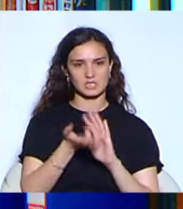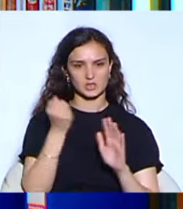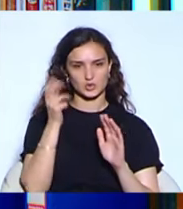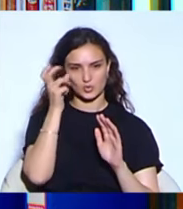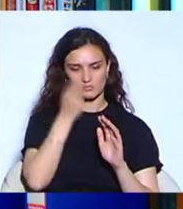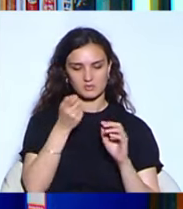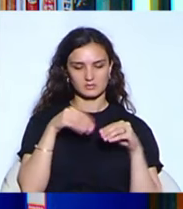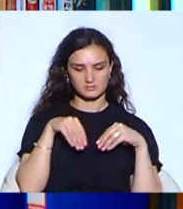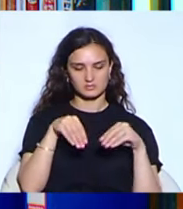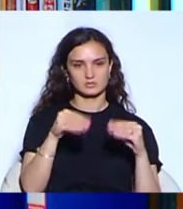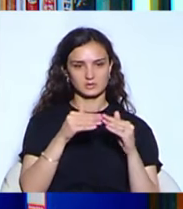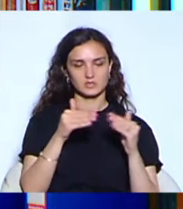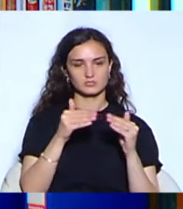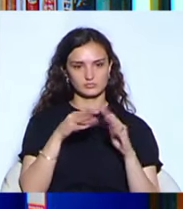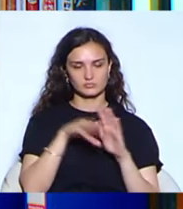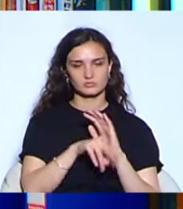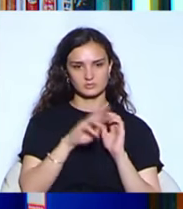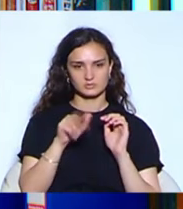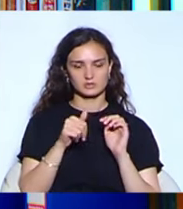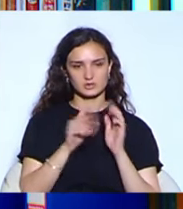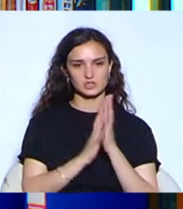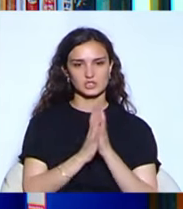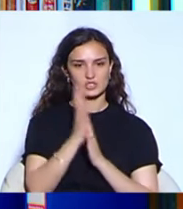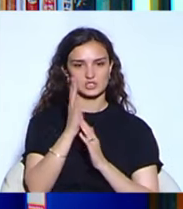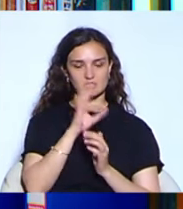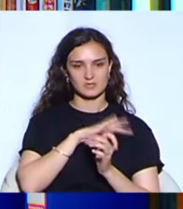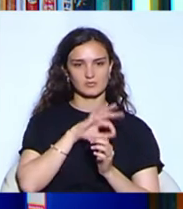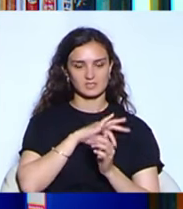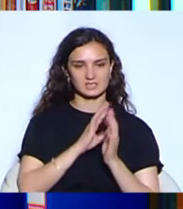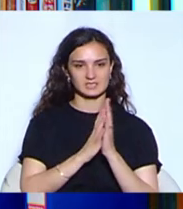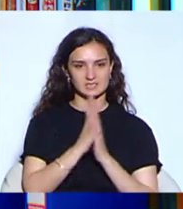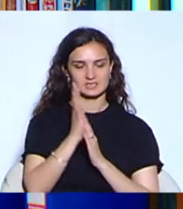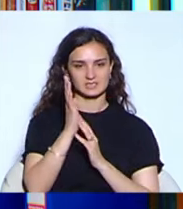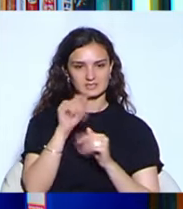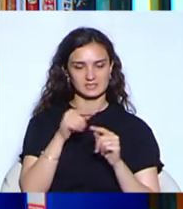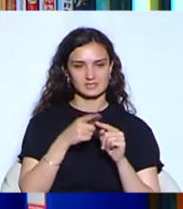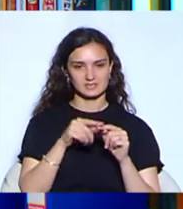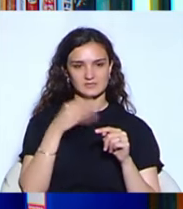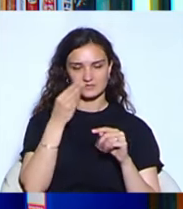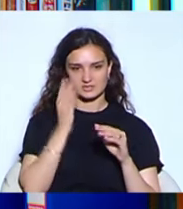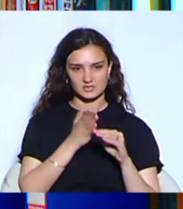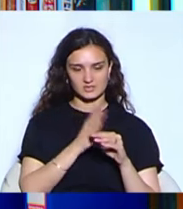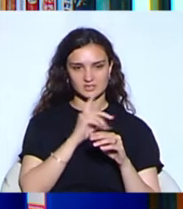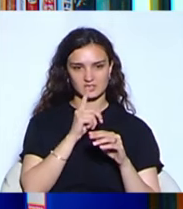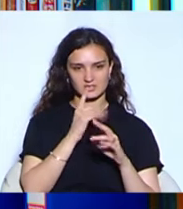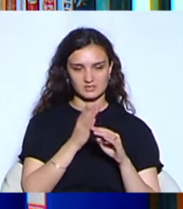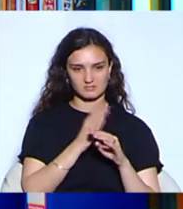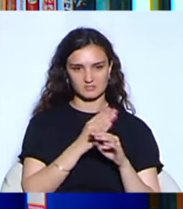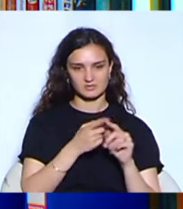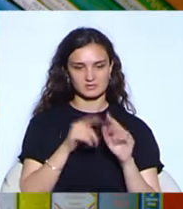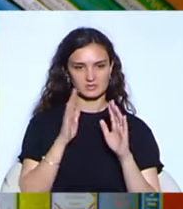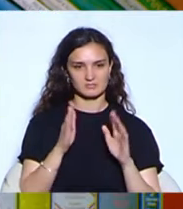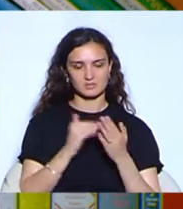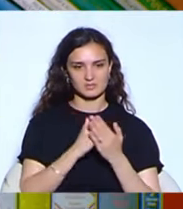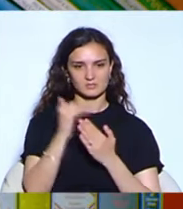ხორბალი, დათესეთ სახლის პირობებში და ჯეჯილი გამოიყენოთ შვილებისათვის, ან გაღვივებული ხორბალი წვნიანში, სალათებში. ეს იქნება